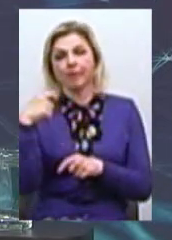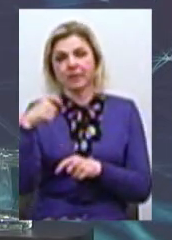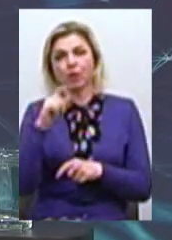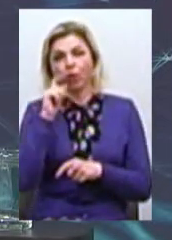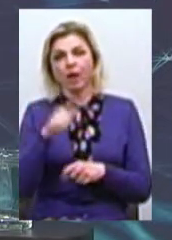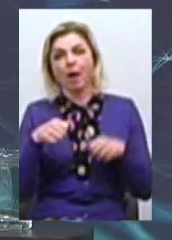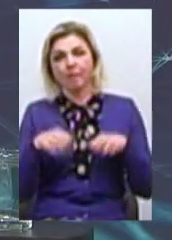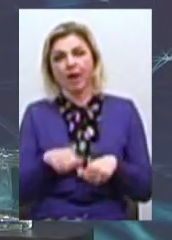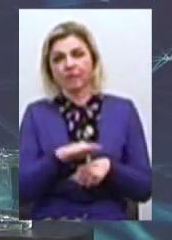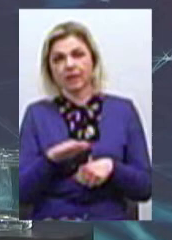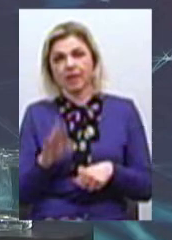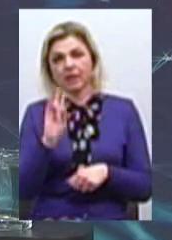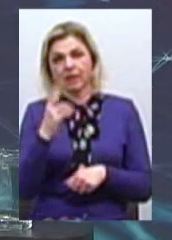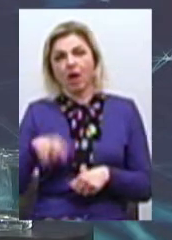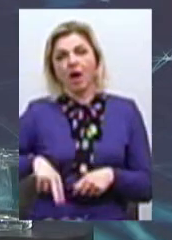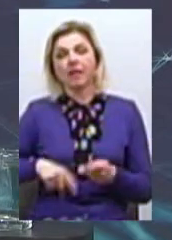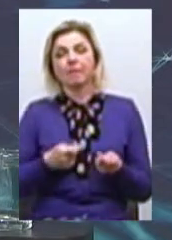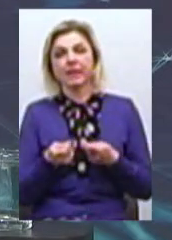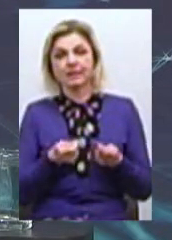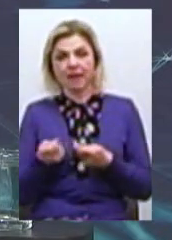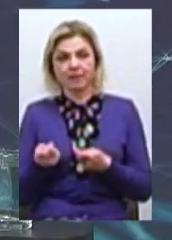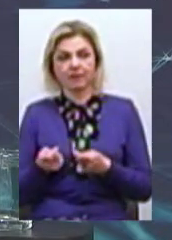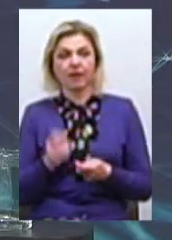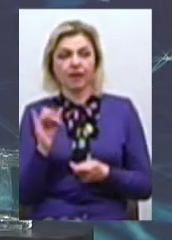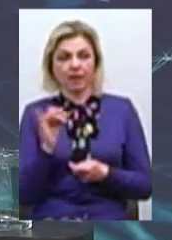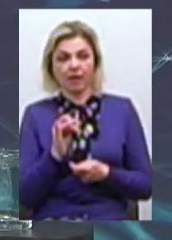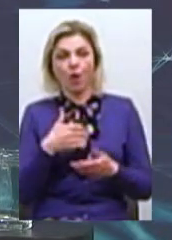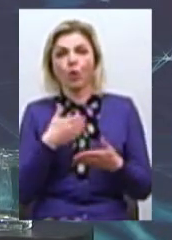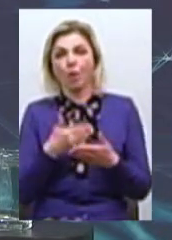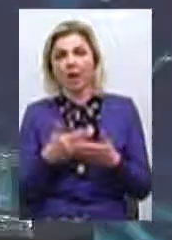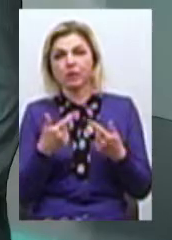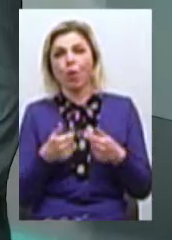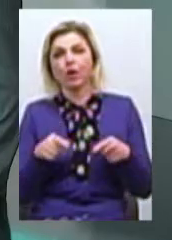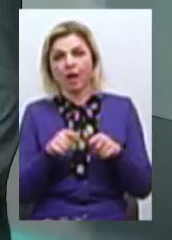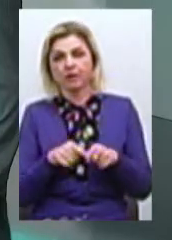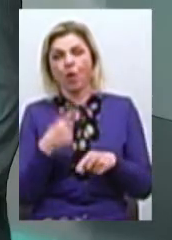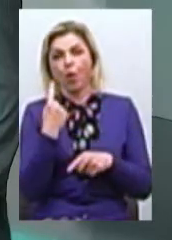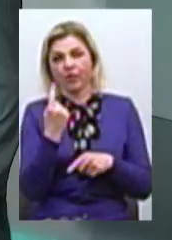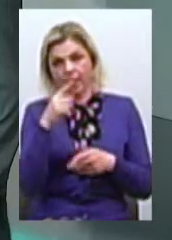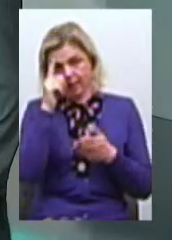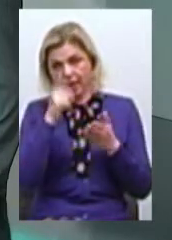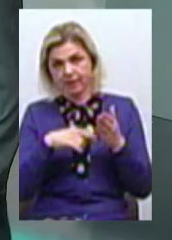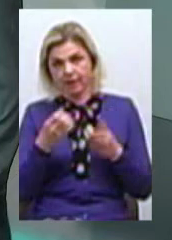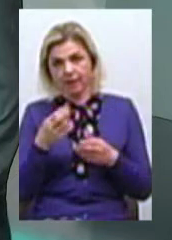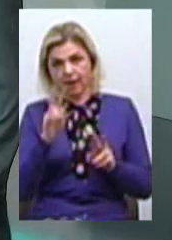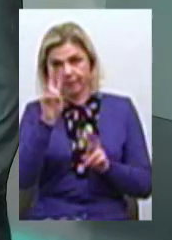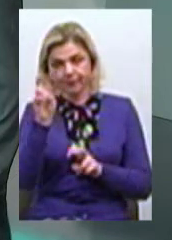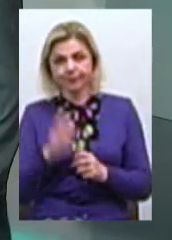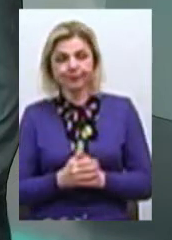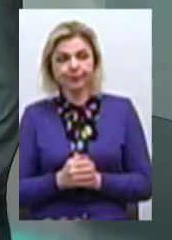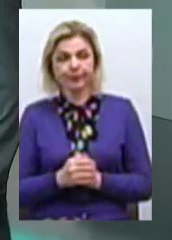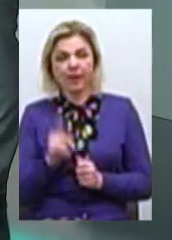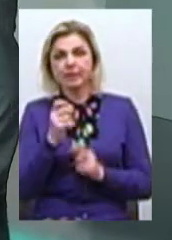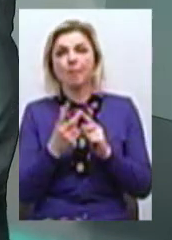прав дитини, Миколаївською облдержадміністрацією та громадською організацією «Одна надія». За